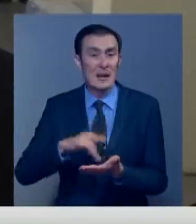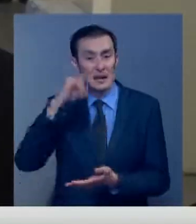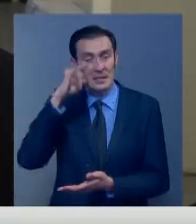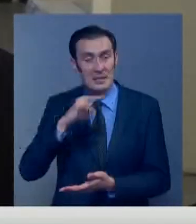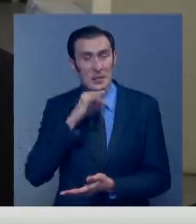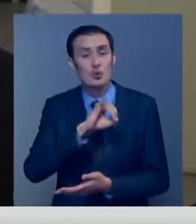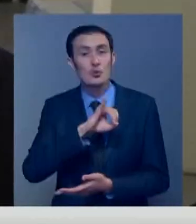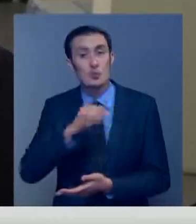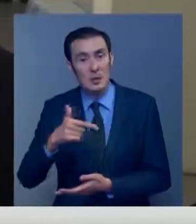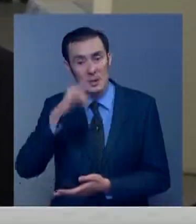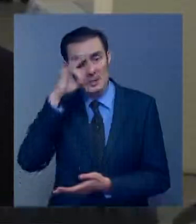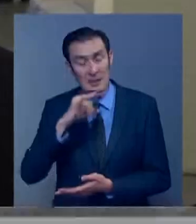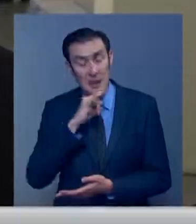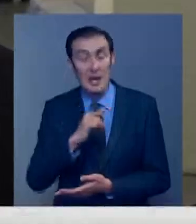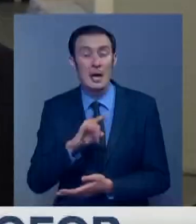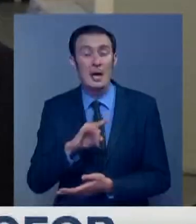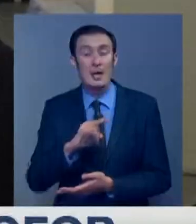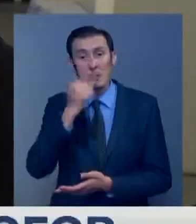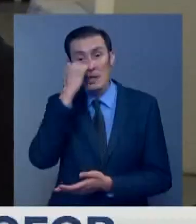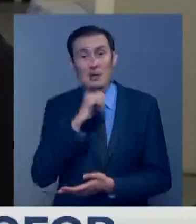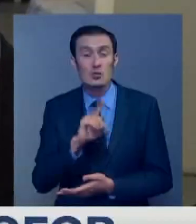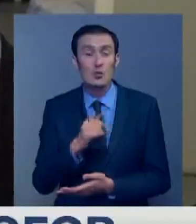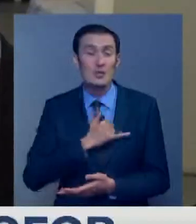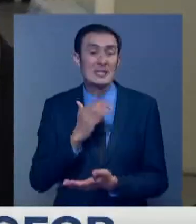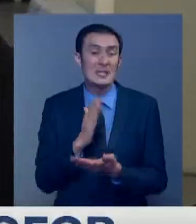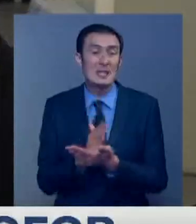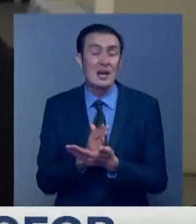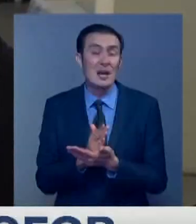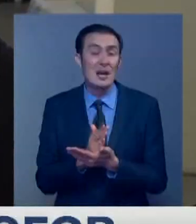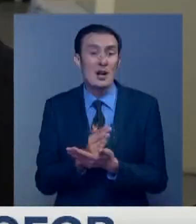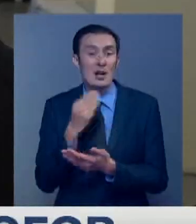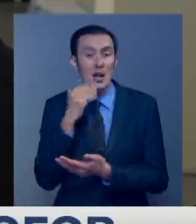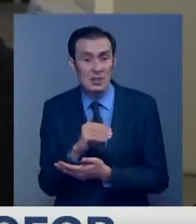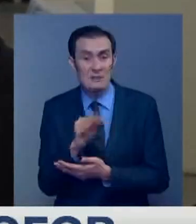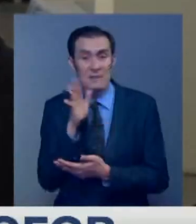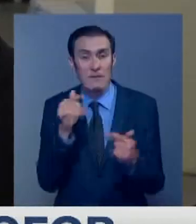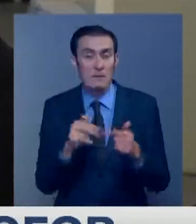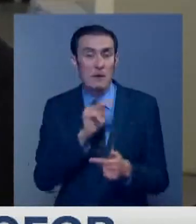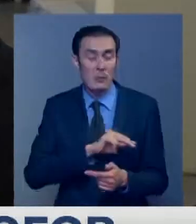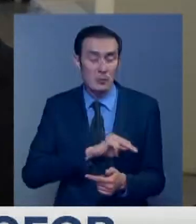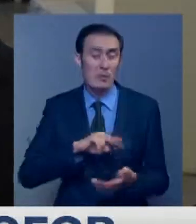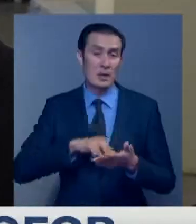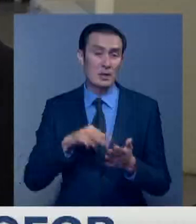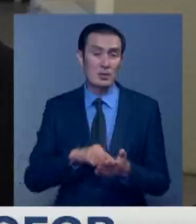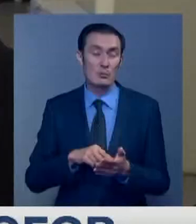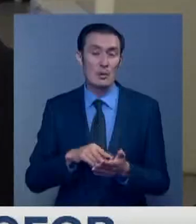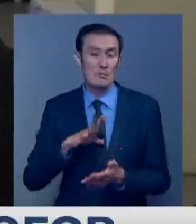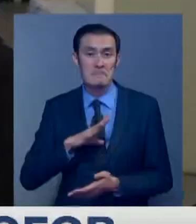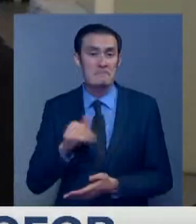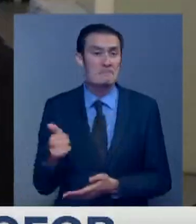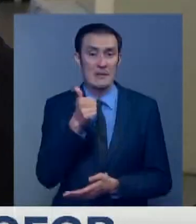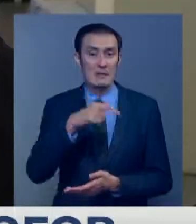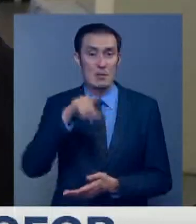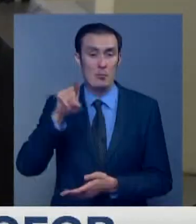Казахстана, Южного Казахстана. Благодаря нашему качеству, благодаря своевременной работе, планируем стать номер один в Казахстане